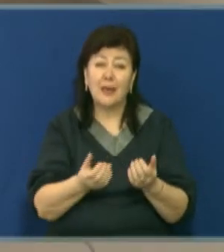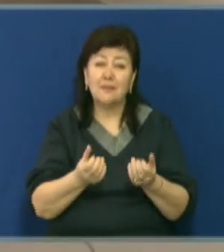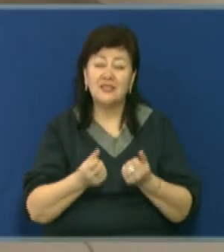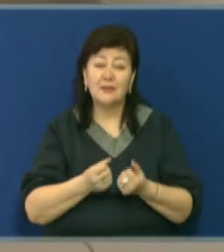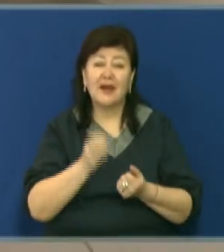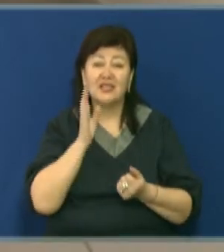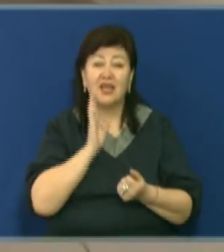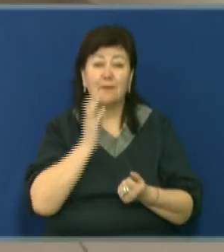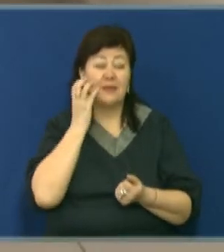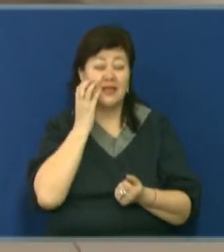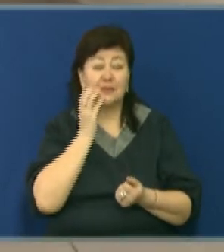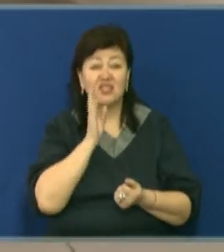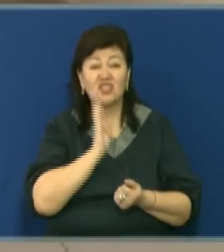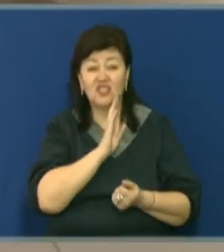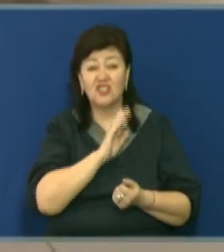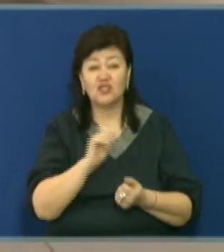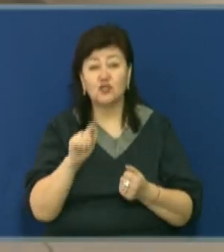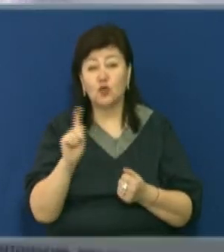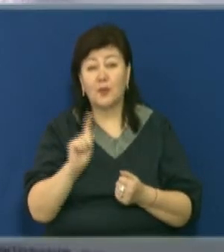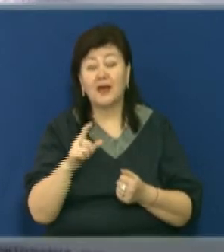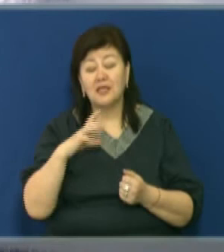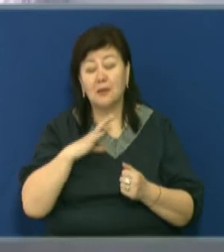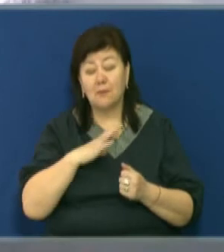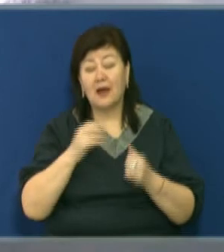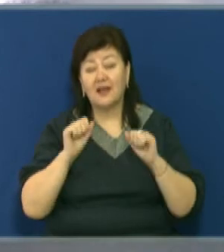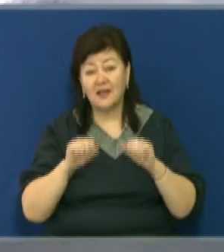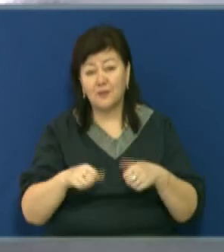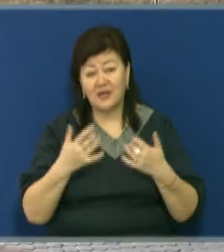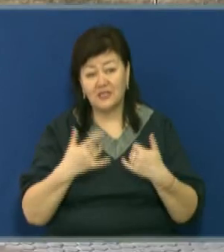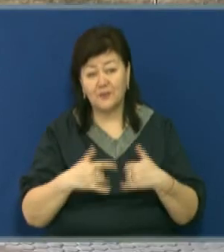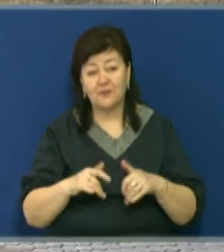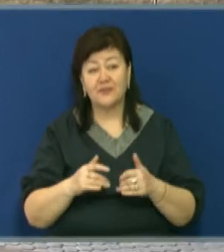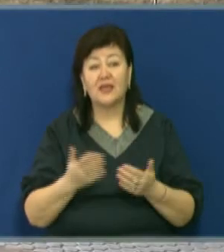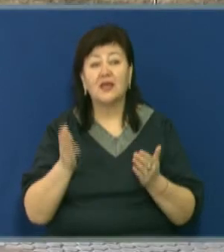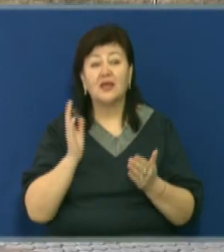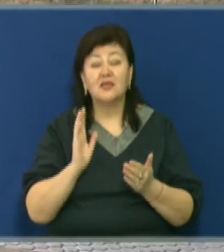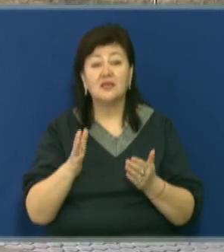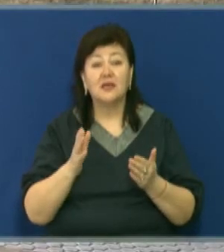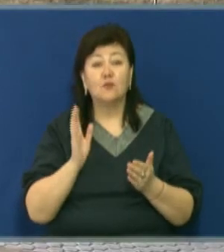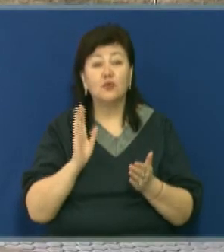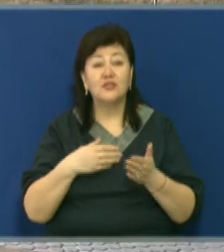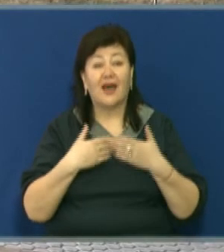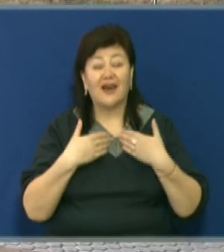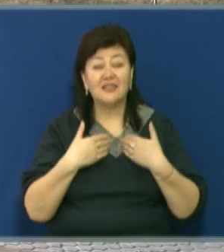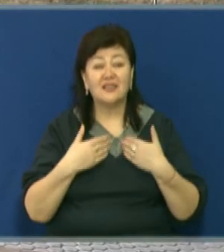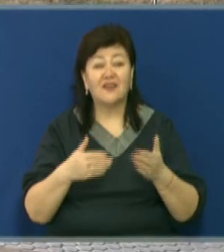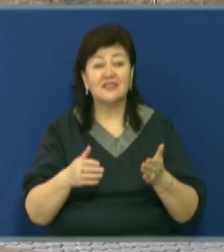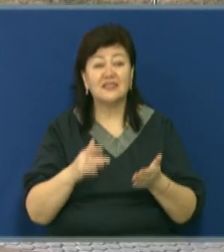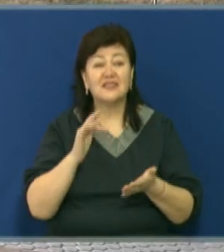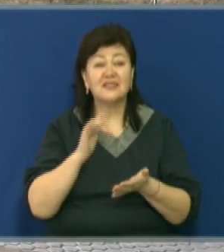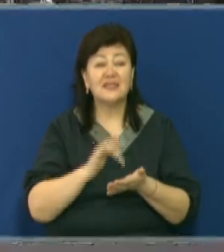мекемелерде жүзеге асырылады. Жыл соңында Семейдегі радиологиялық орталық жұмысын бастайды деп күтілуде. Сондай-ақ Өскемен